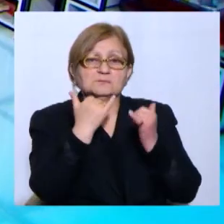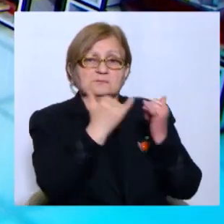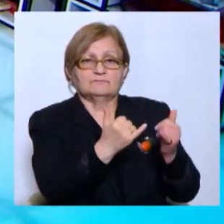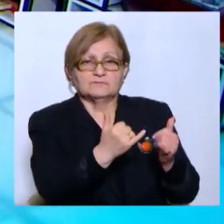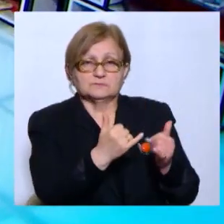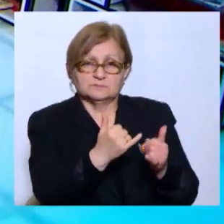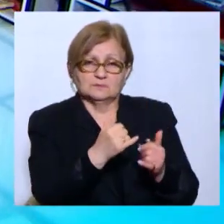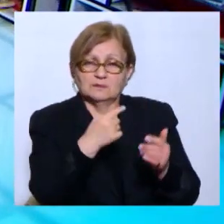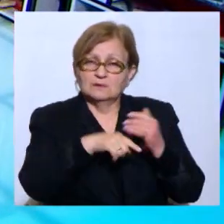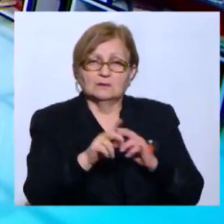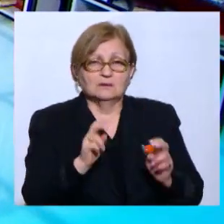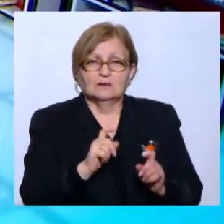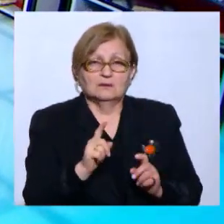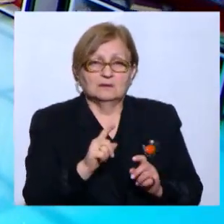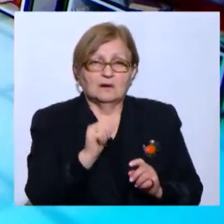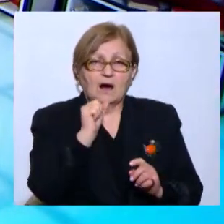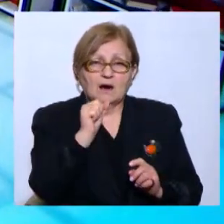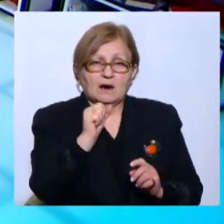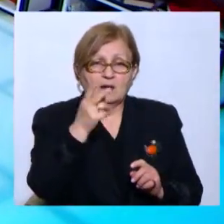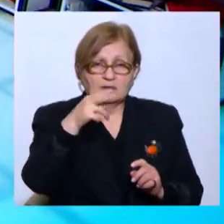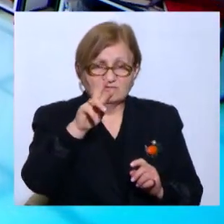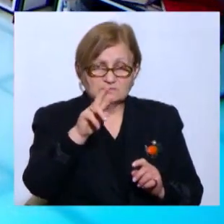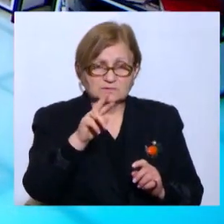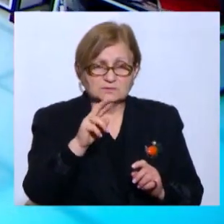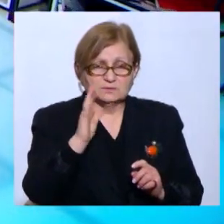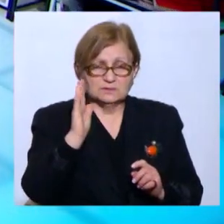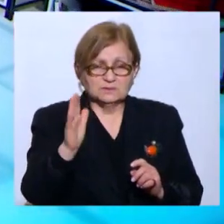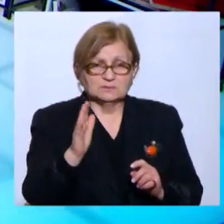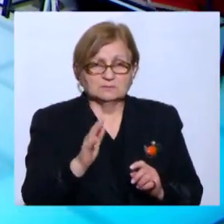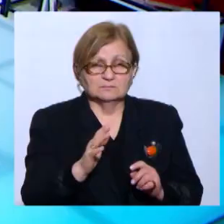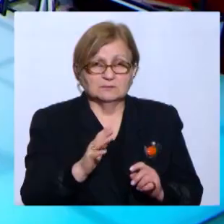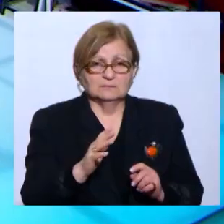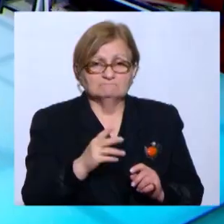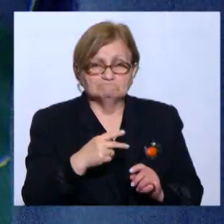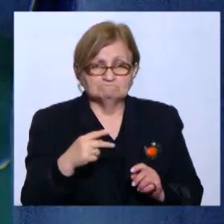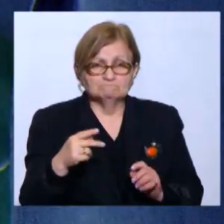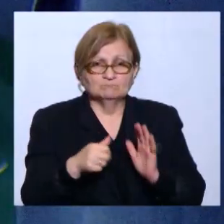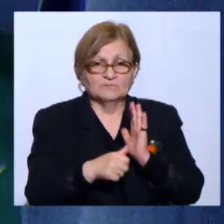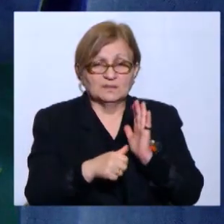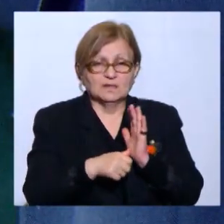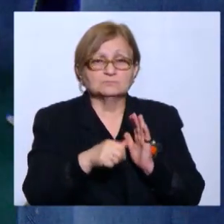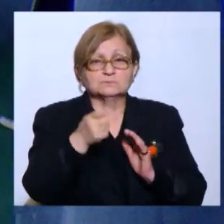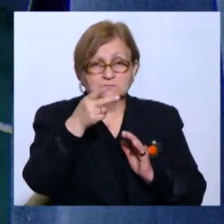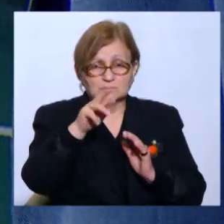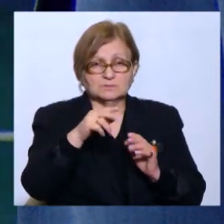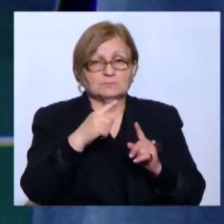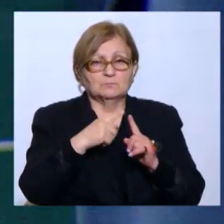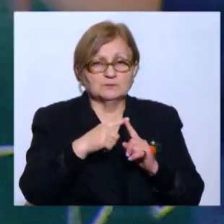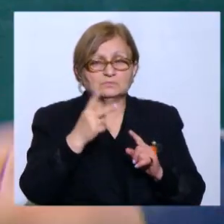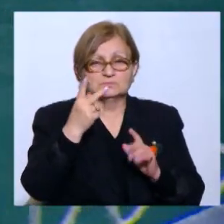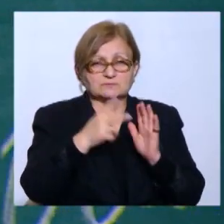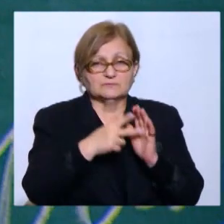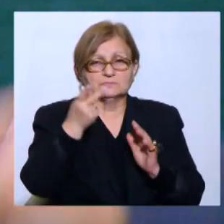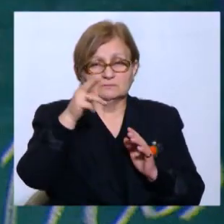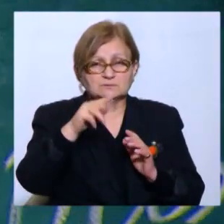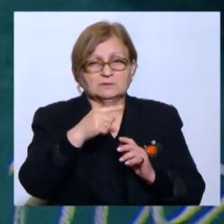ვწერთ რა გამოგდის? შესაბამისად ა კვადრატი. ა კვადრატი იქნება 6-ის კვადრატი პლუს 8-ის კვადრატი